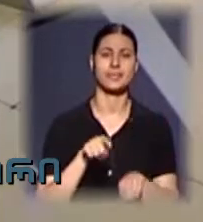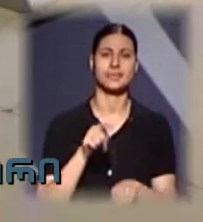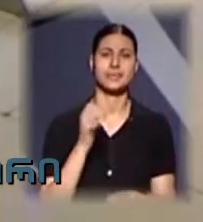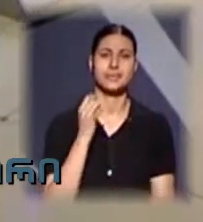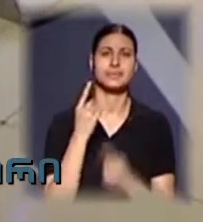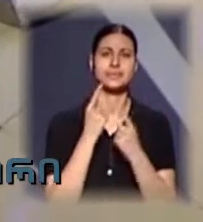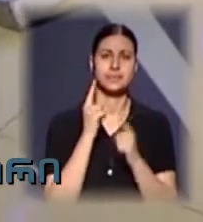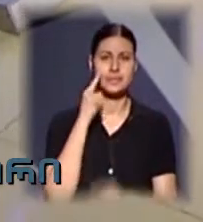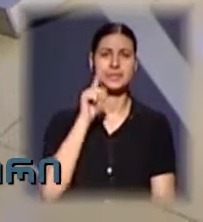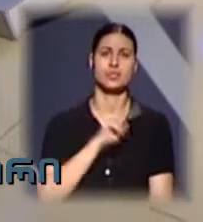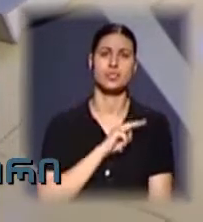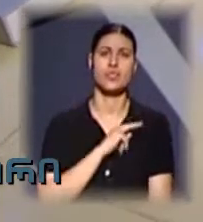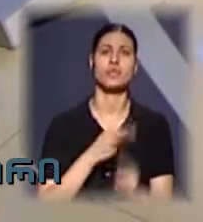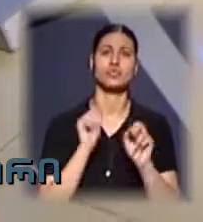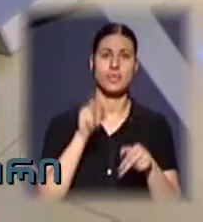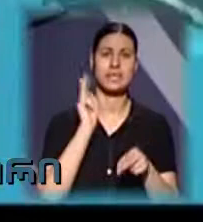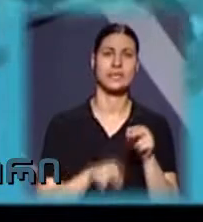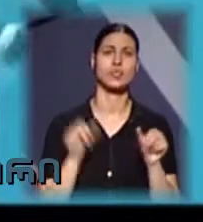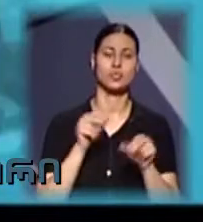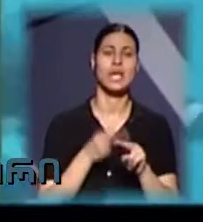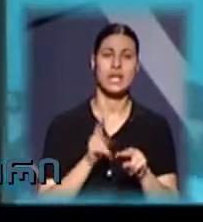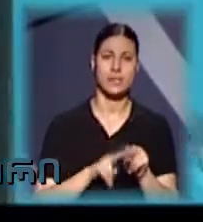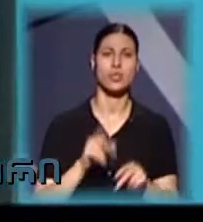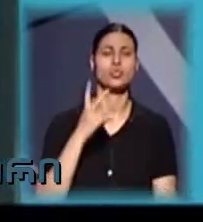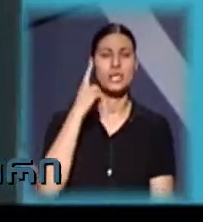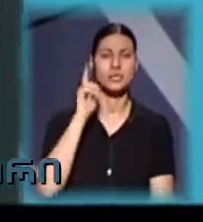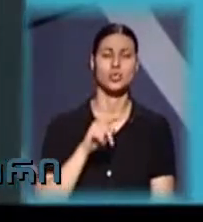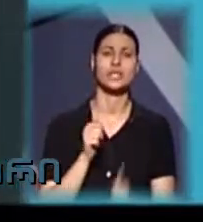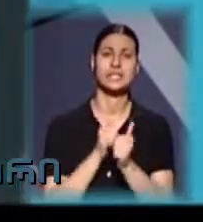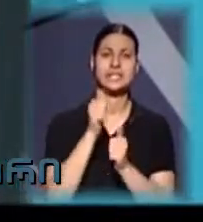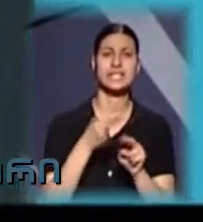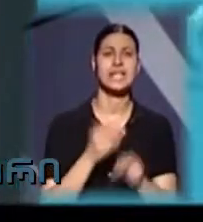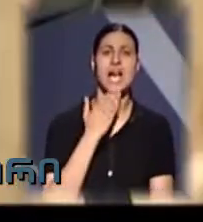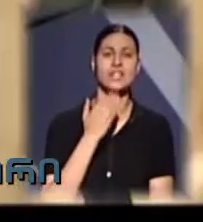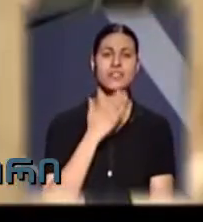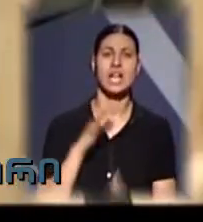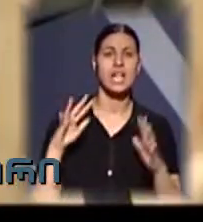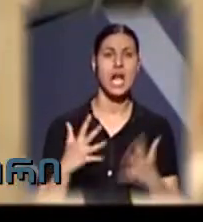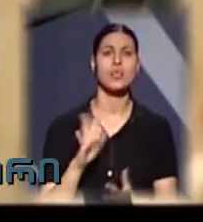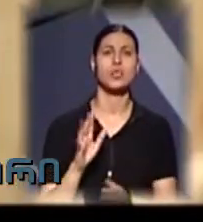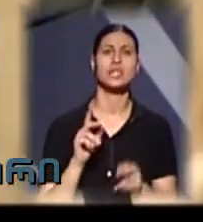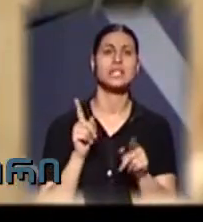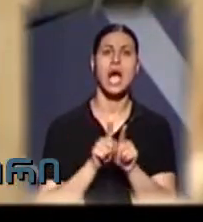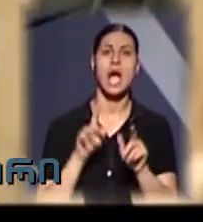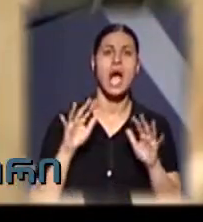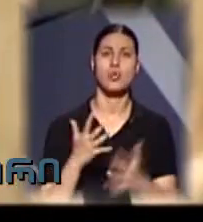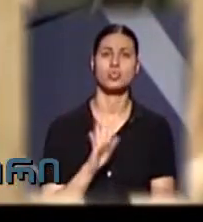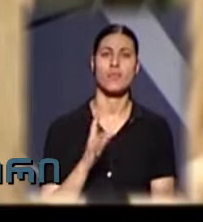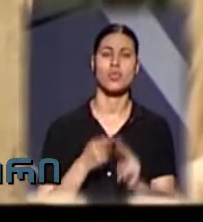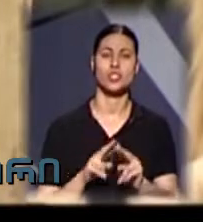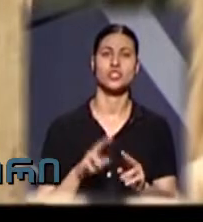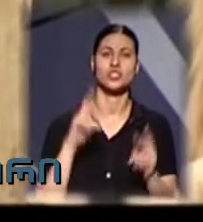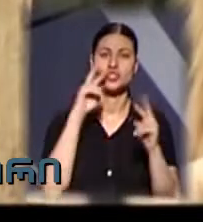მიმართ, რომელიც ძალიან ხშირად შეიძლება ძალიან ცუდად ამთავრდეს, ამიტომ გათვალისწინებული უნდა იყოს, რომ ესე ადვილად არ მოხდეს, უბრალოდ არ უნდა მოხდეს